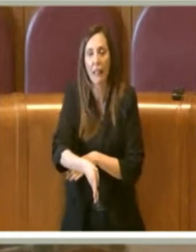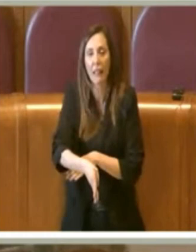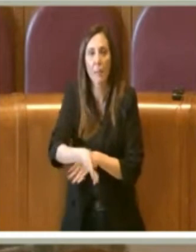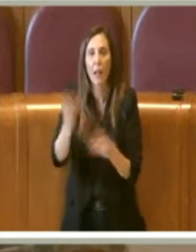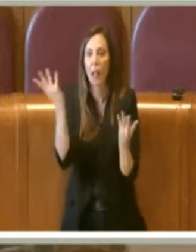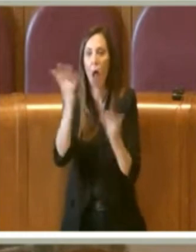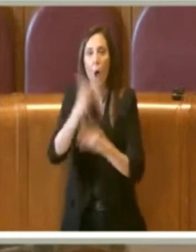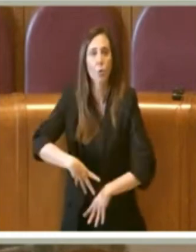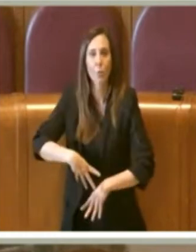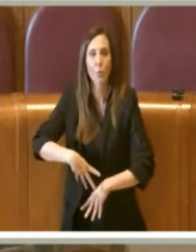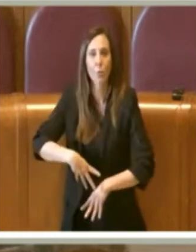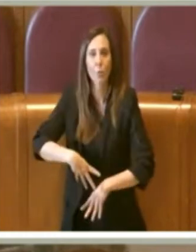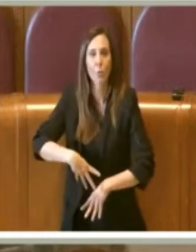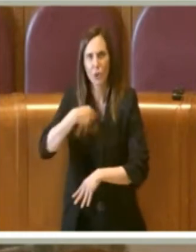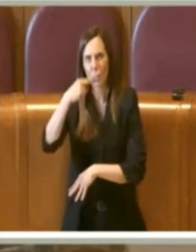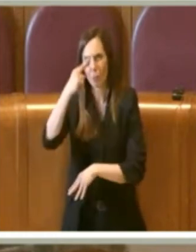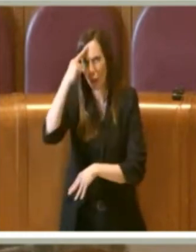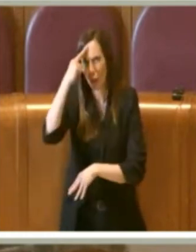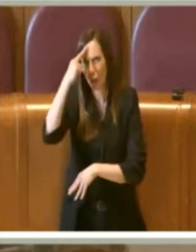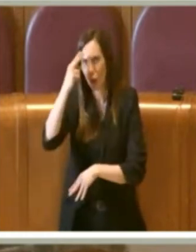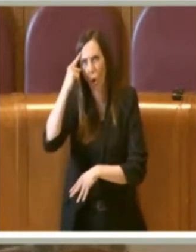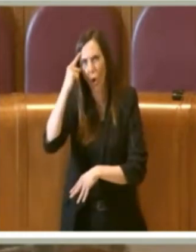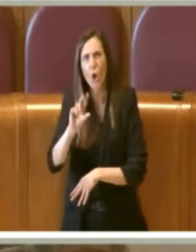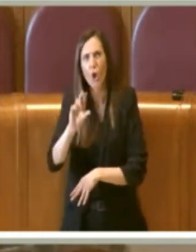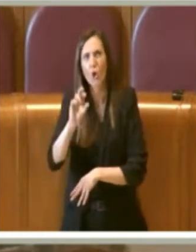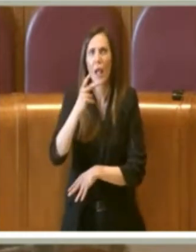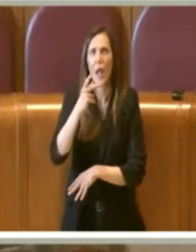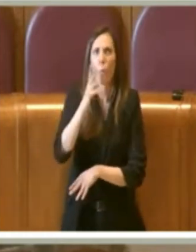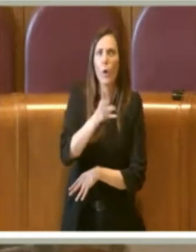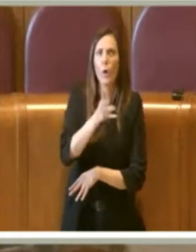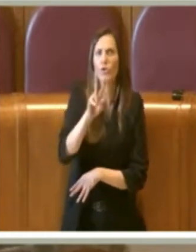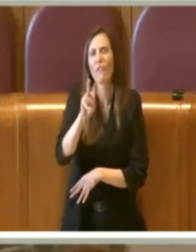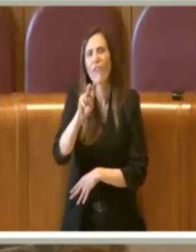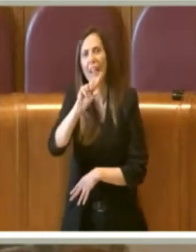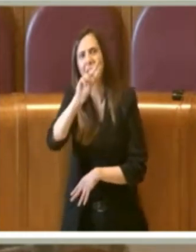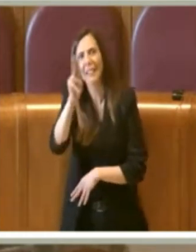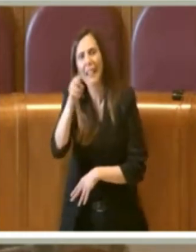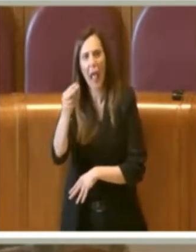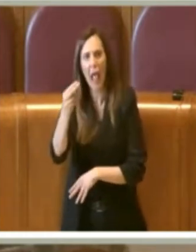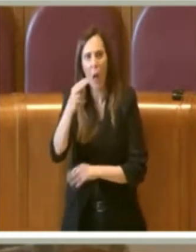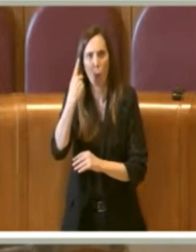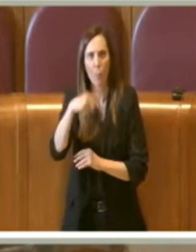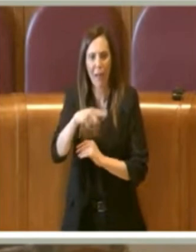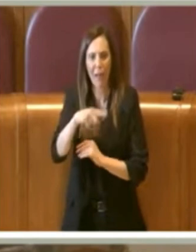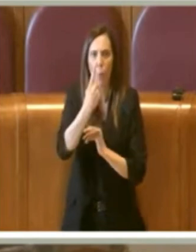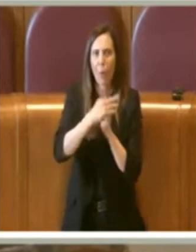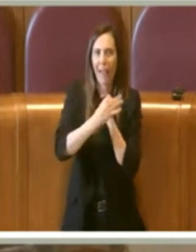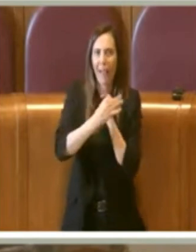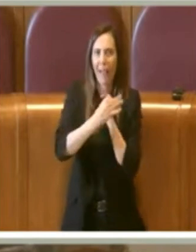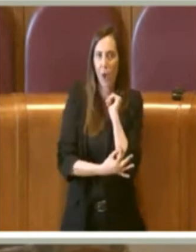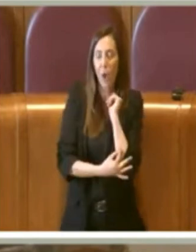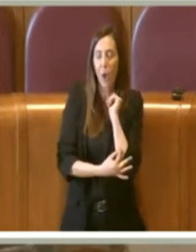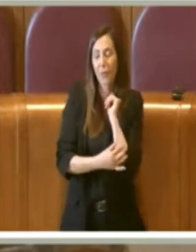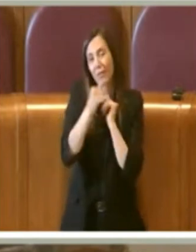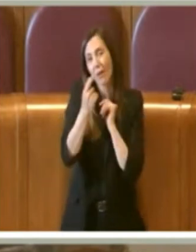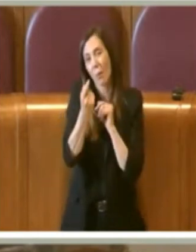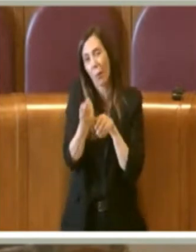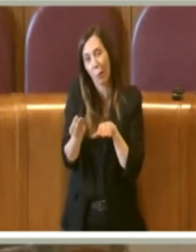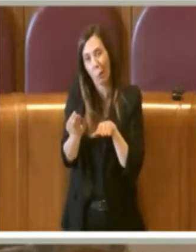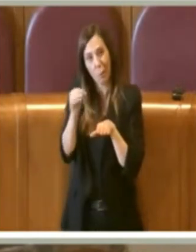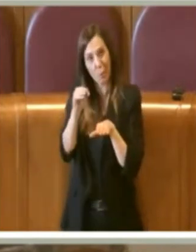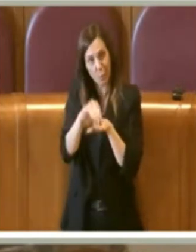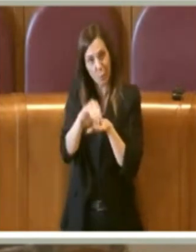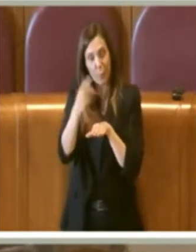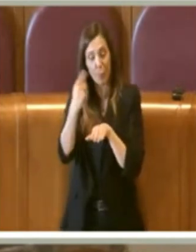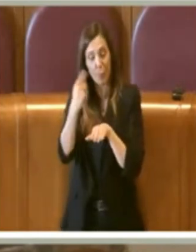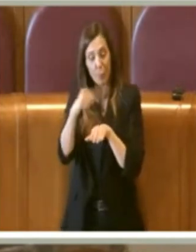sono 15 20 euro povero un per così nei più per prevedere già diciamo così di